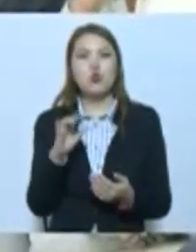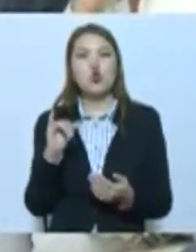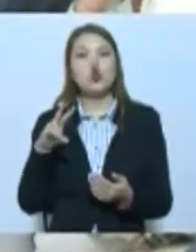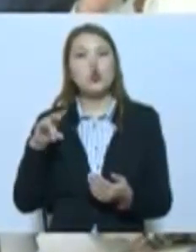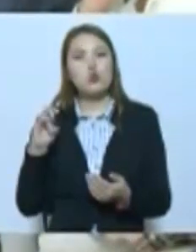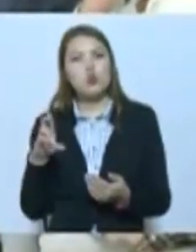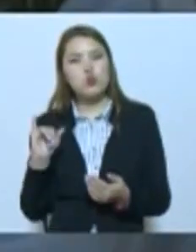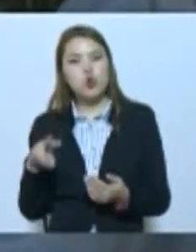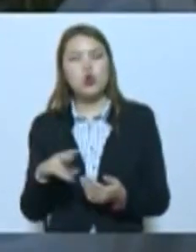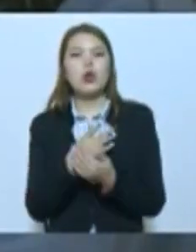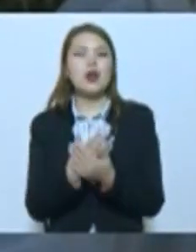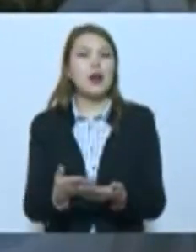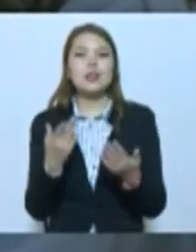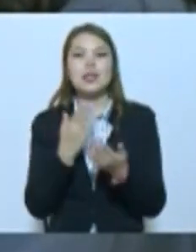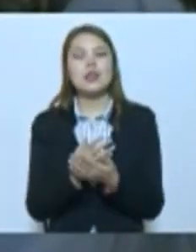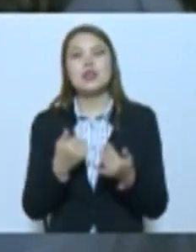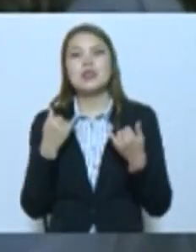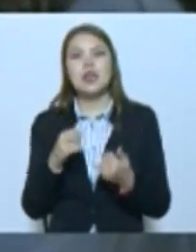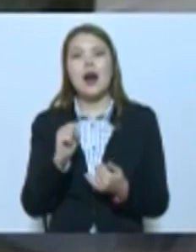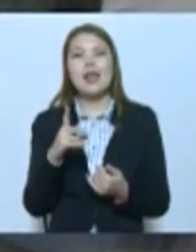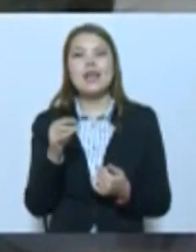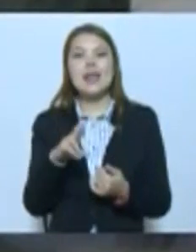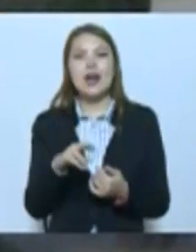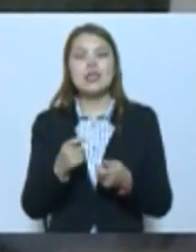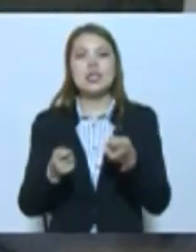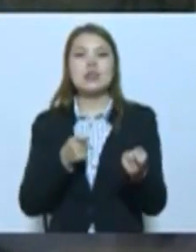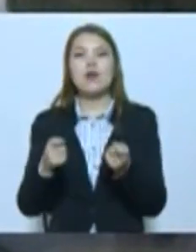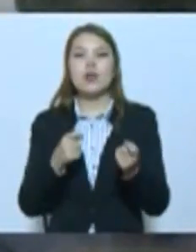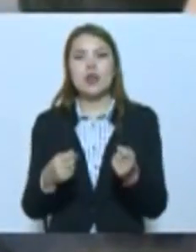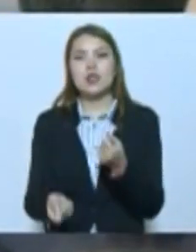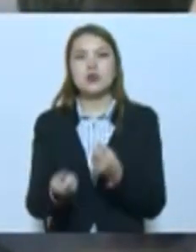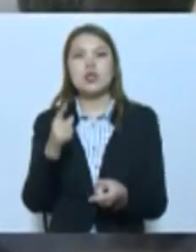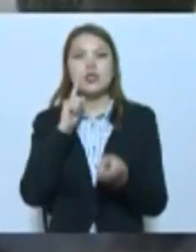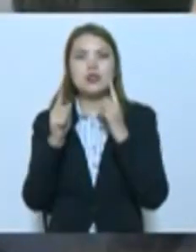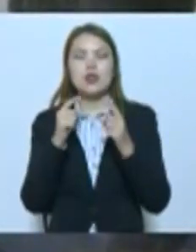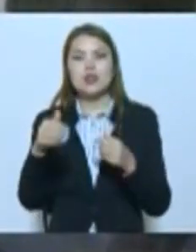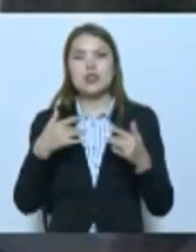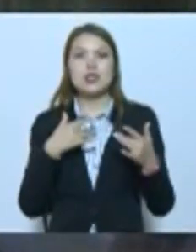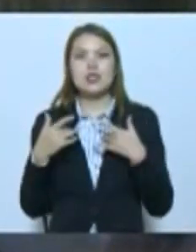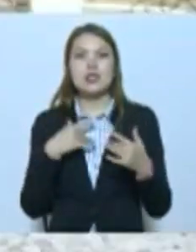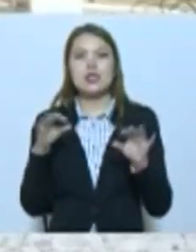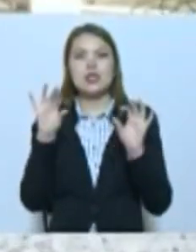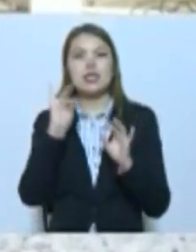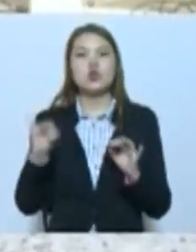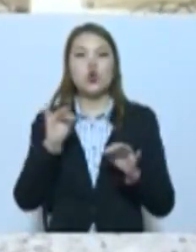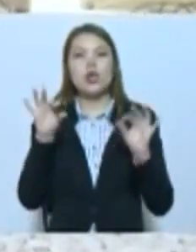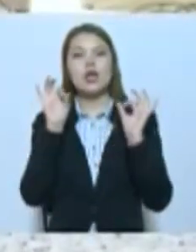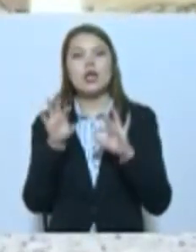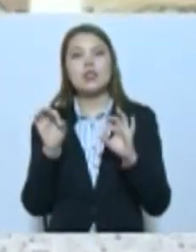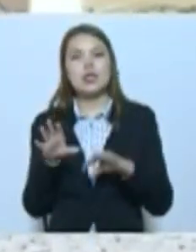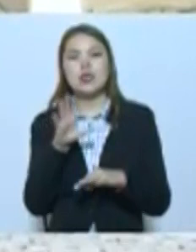Тора Жорганның Кагуа. Музыкант Алия Карамухан, который возглавил организацию культурного мероприятия, рассказала историю каждого